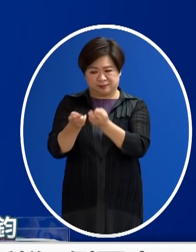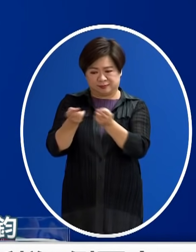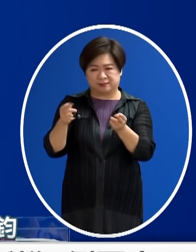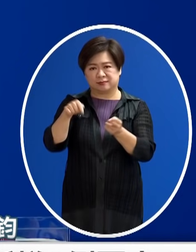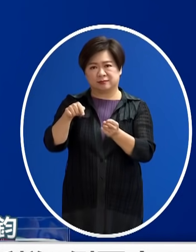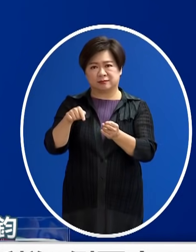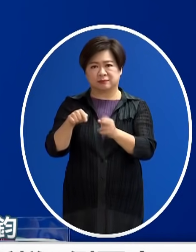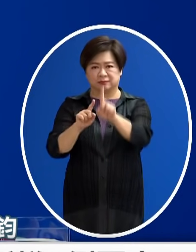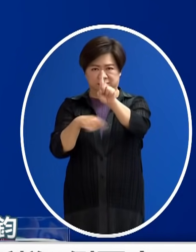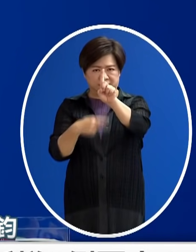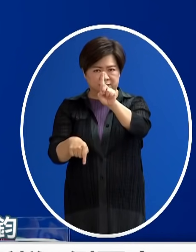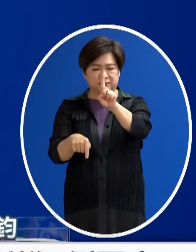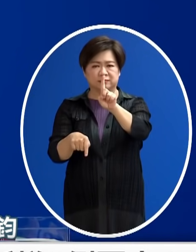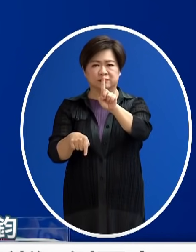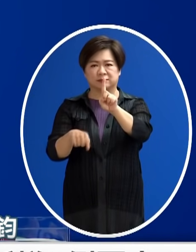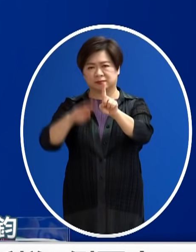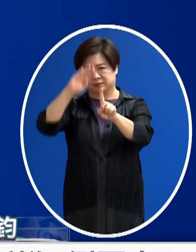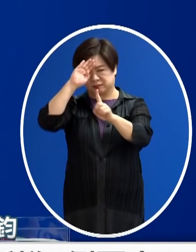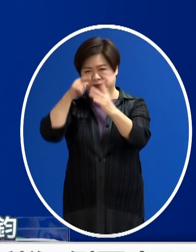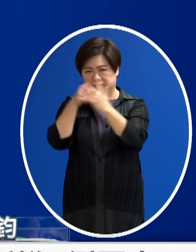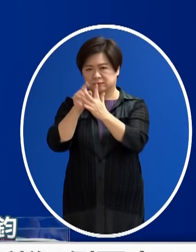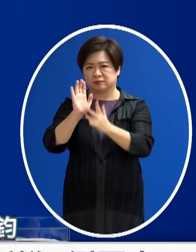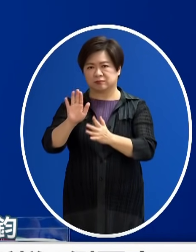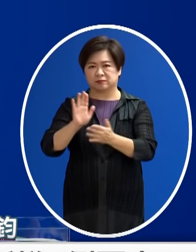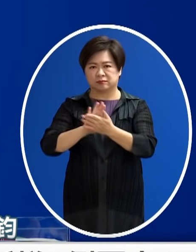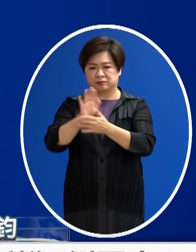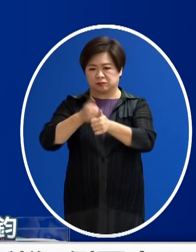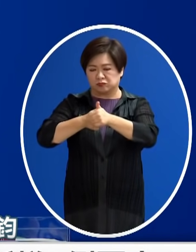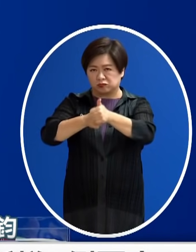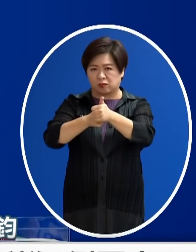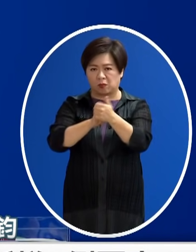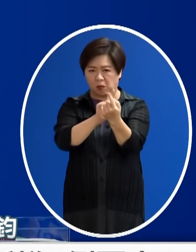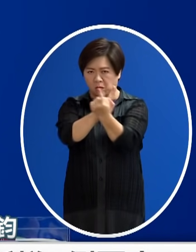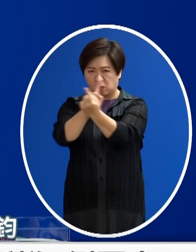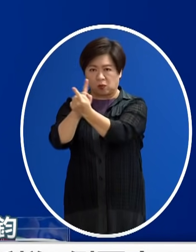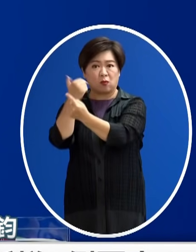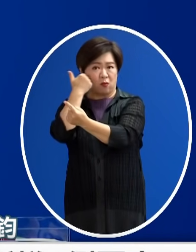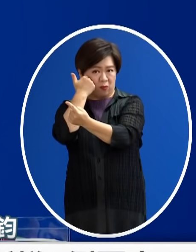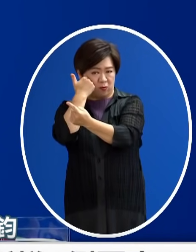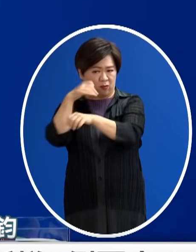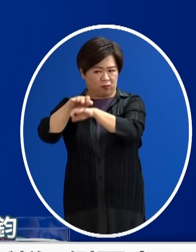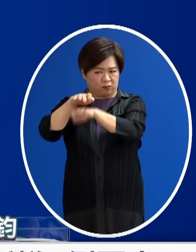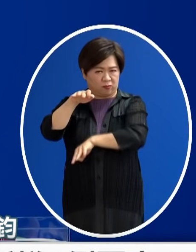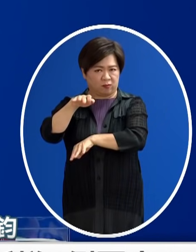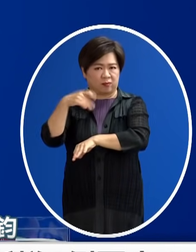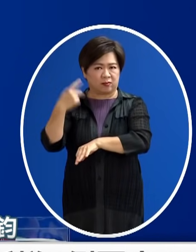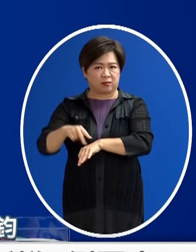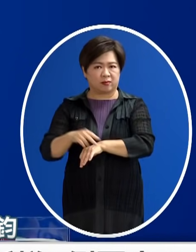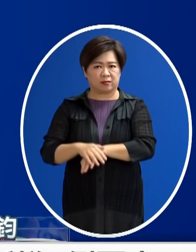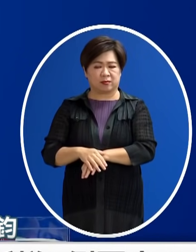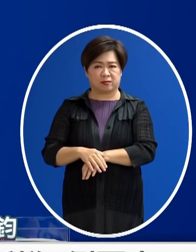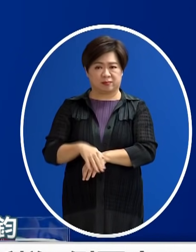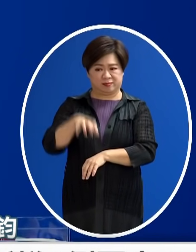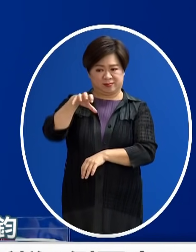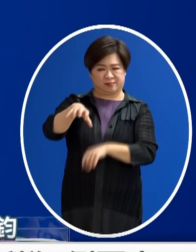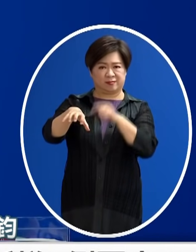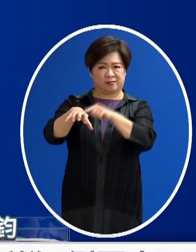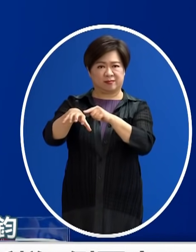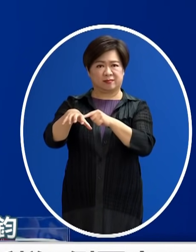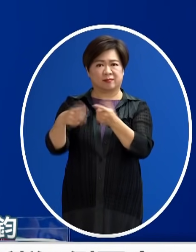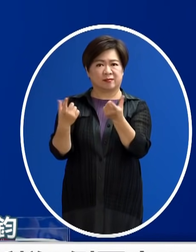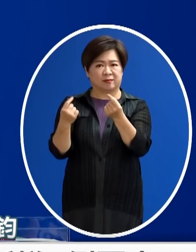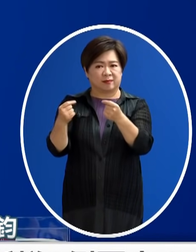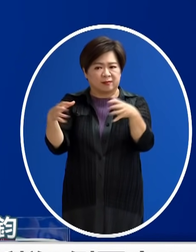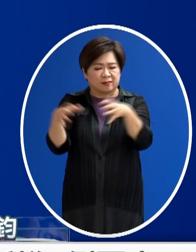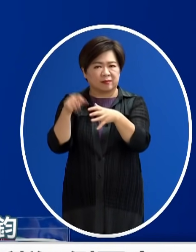确诊一位这个病患之后有框列相关的接触者，那同时在同病室当中这一位病患